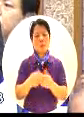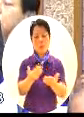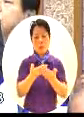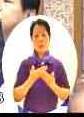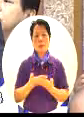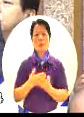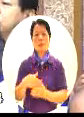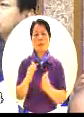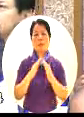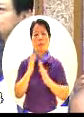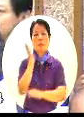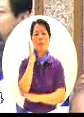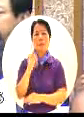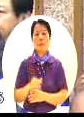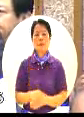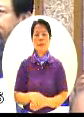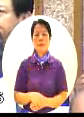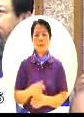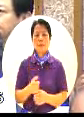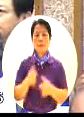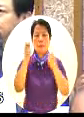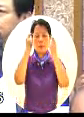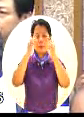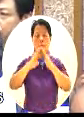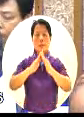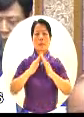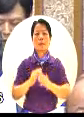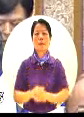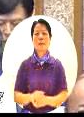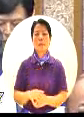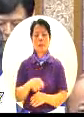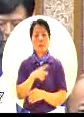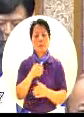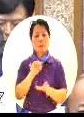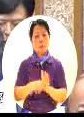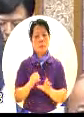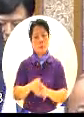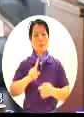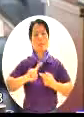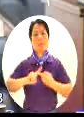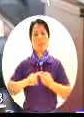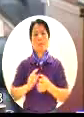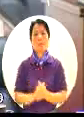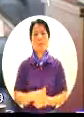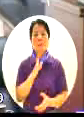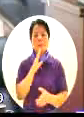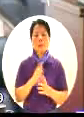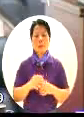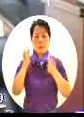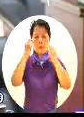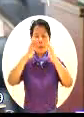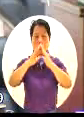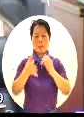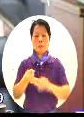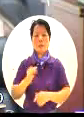的推动，我想这样的一个 那高雄的自筹 是健康的 啊。高雄街灾减哈是大幅的提